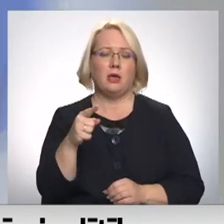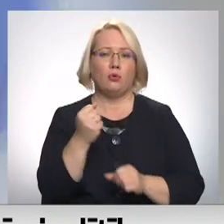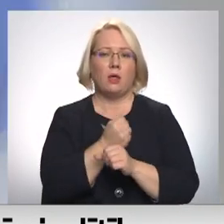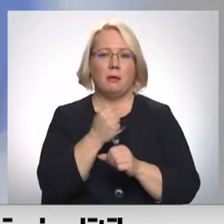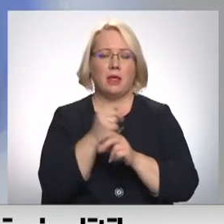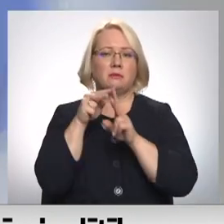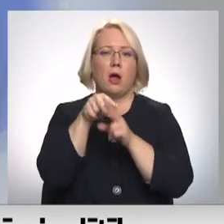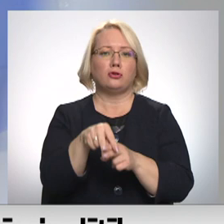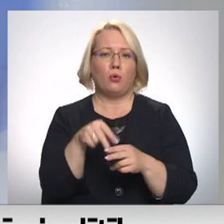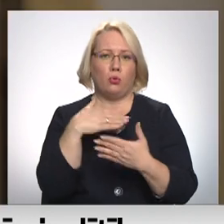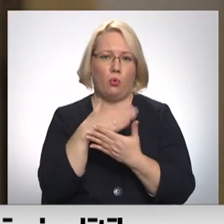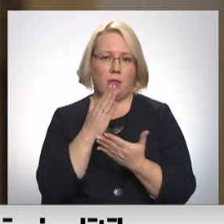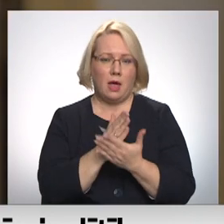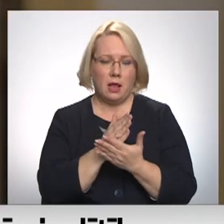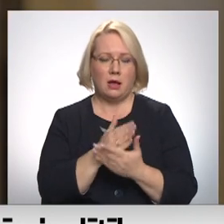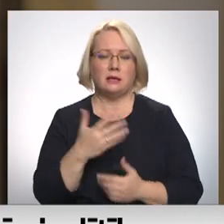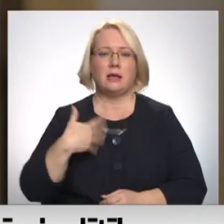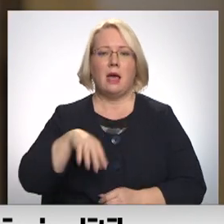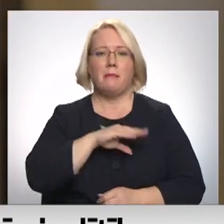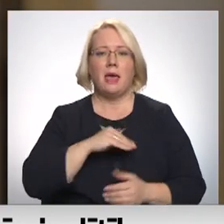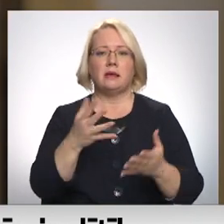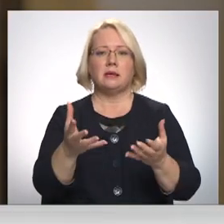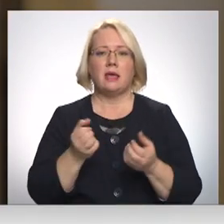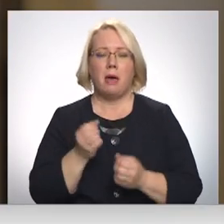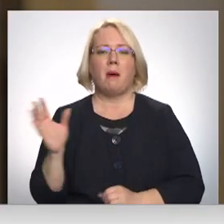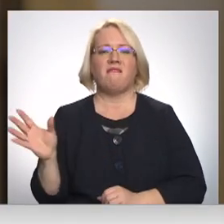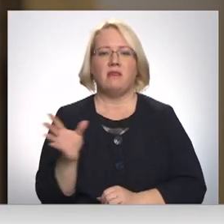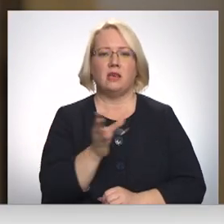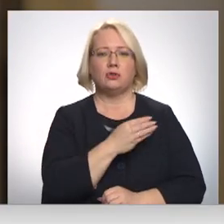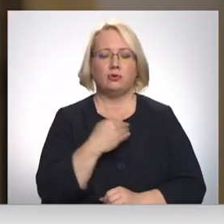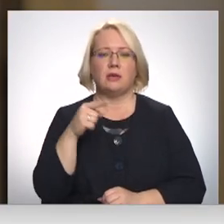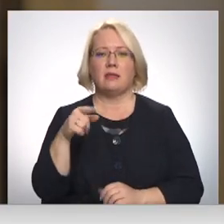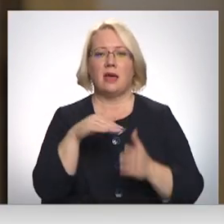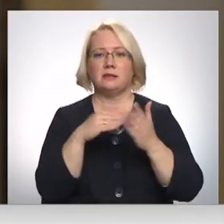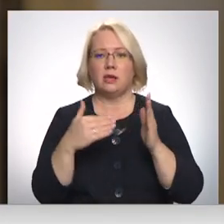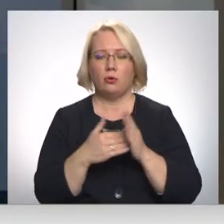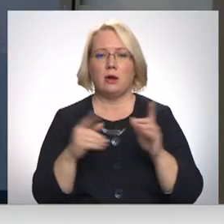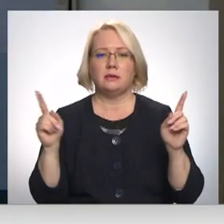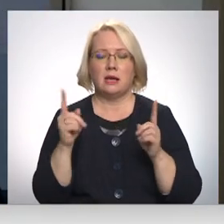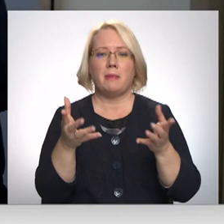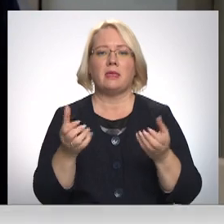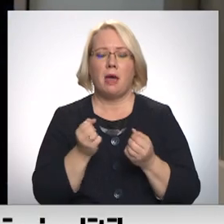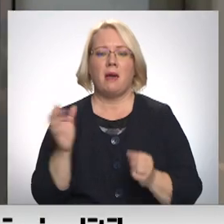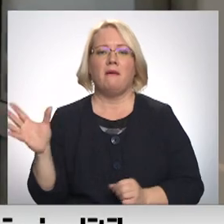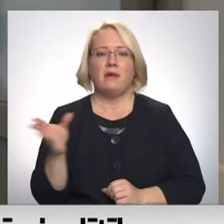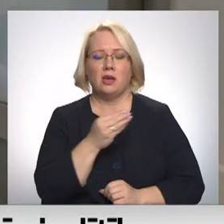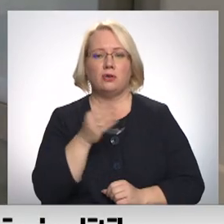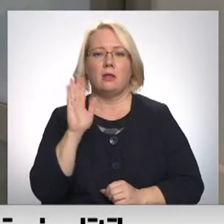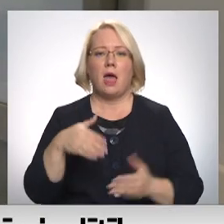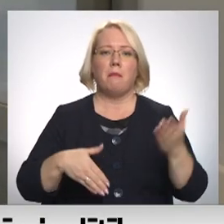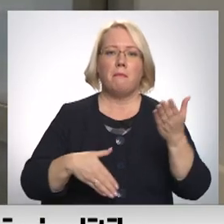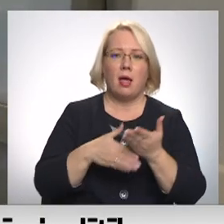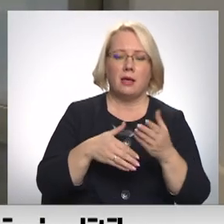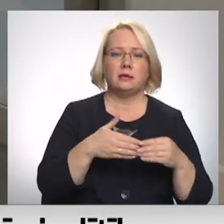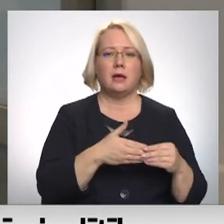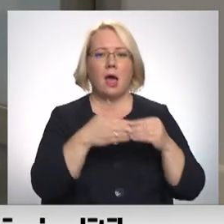pārslogotākajās nodaļās. Mēs ņemam visus, godīgi sakot, jo tā situācija tāda, ka mēs ņemam tagad visus. Viņi var palīdzēt, pārvietot